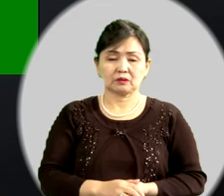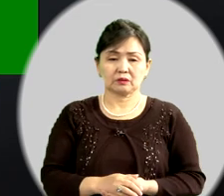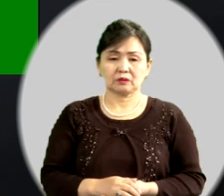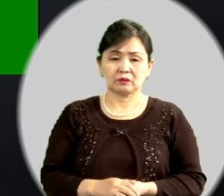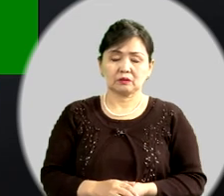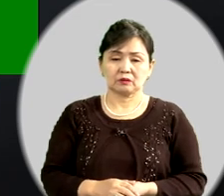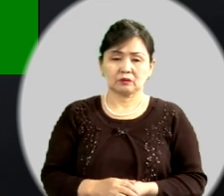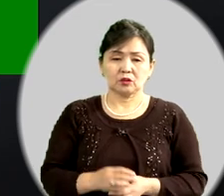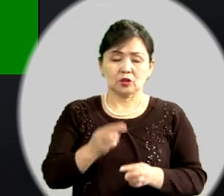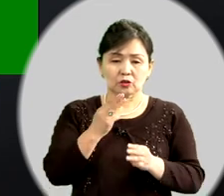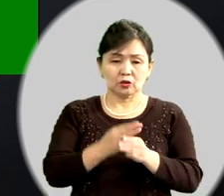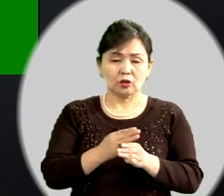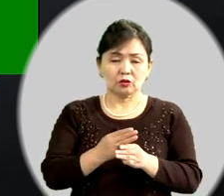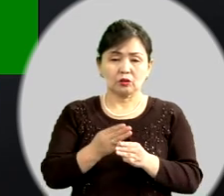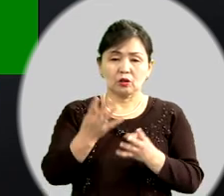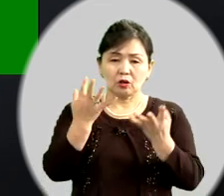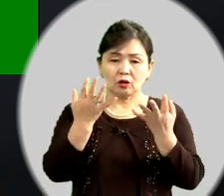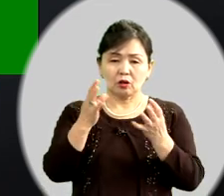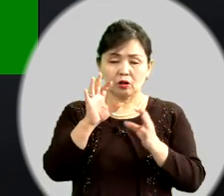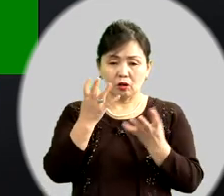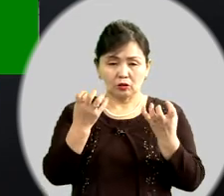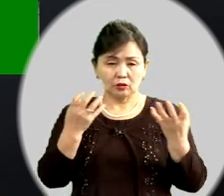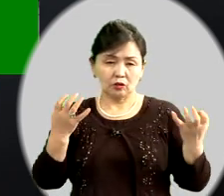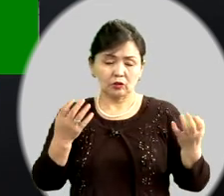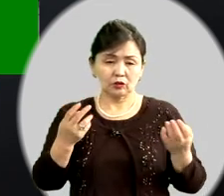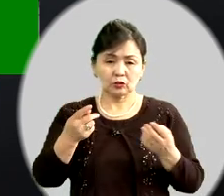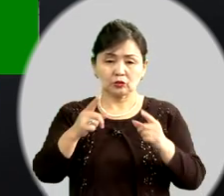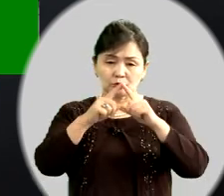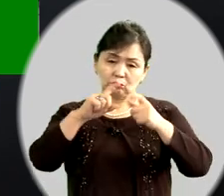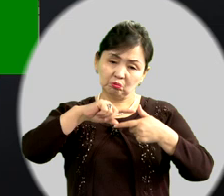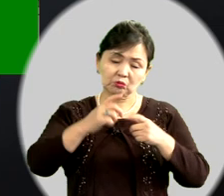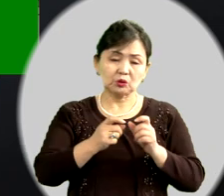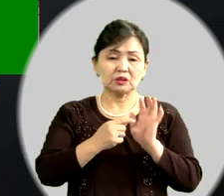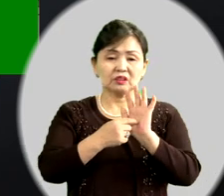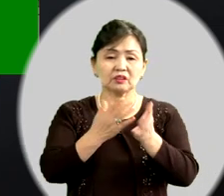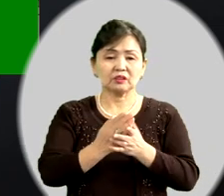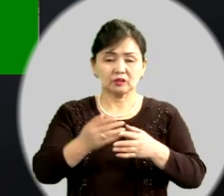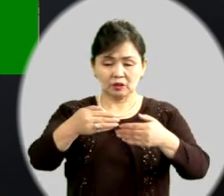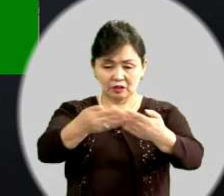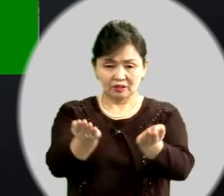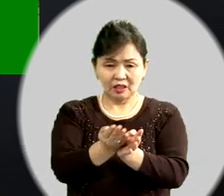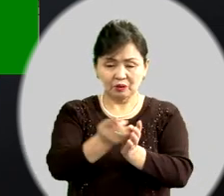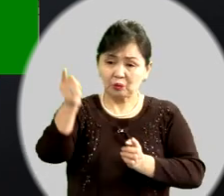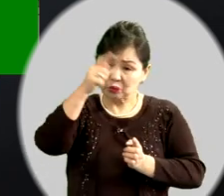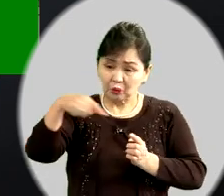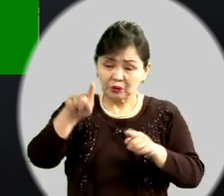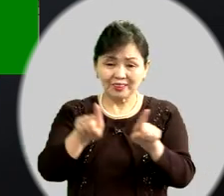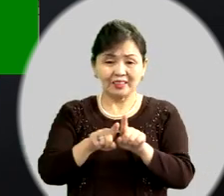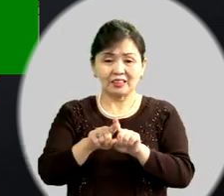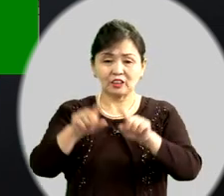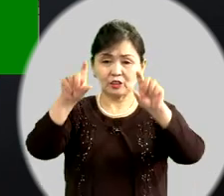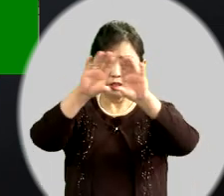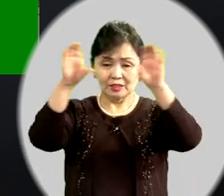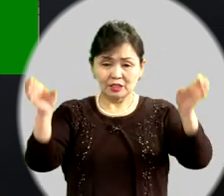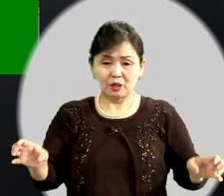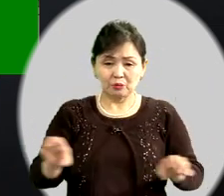нь математикт олон янзын дүрсээр тэмдэглэгддэг. Жишээлбэл, тавг, дугуй дүрсээр, самбар,